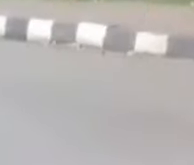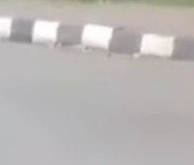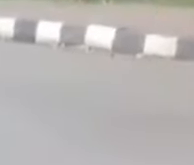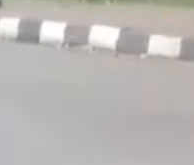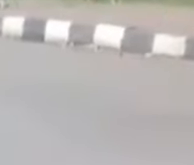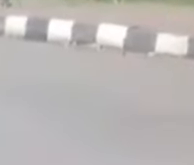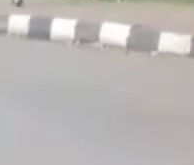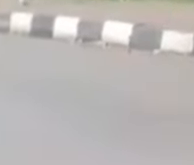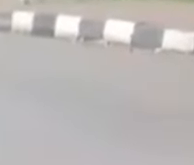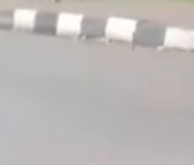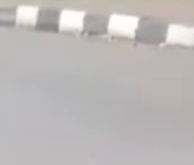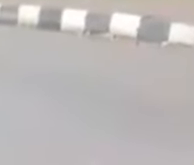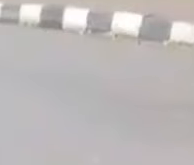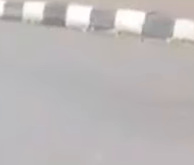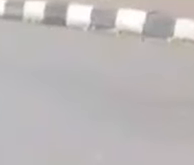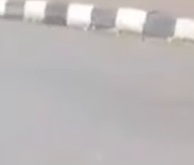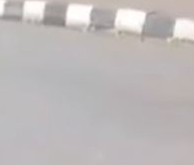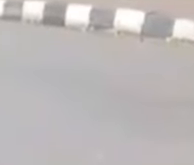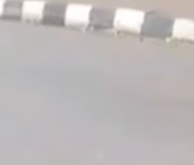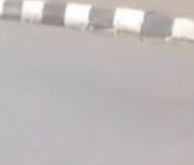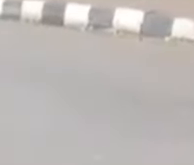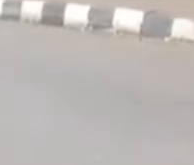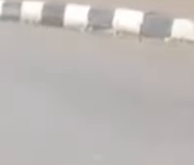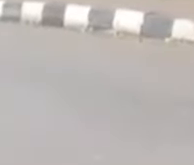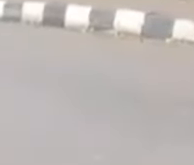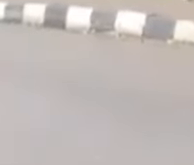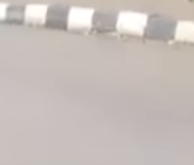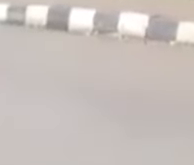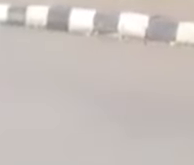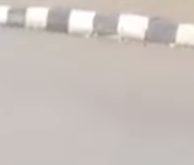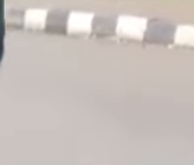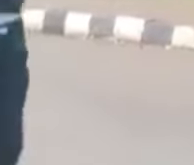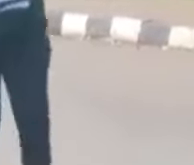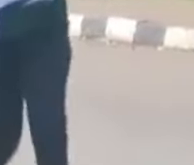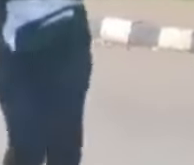3, 5, 10, 12 okwetoloola ebitundu bya Kampala eby'enjawulo.